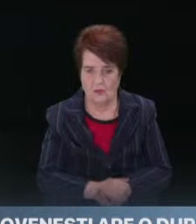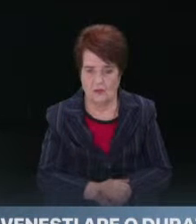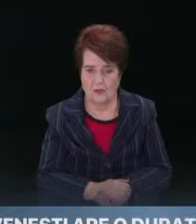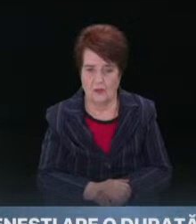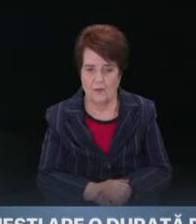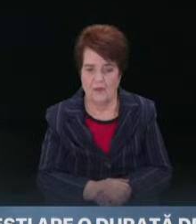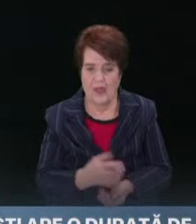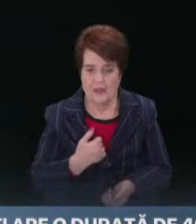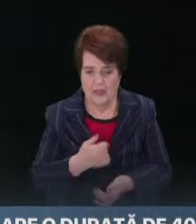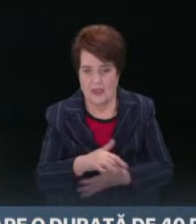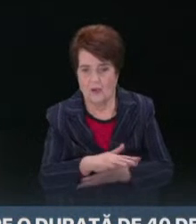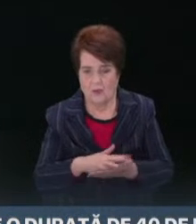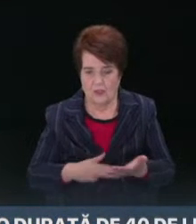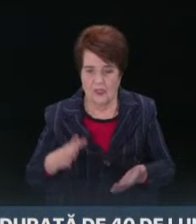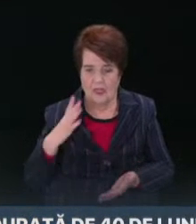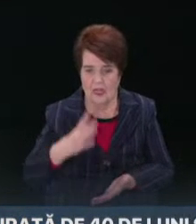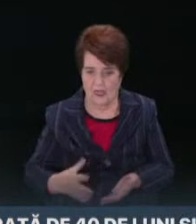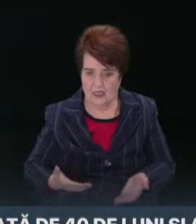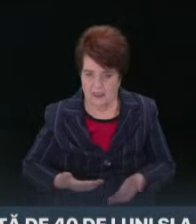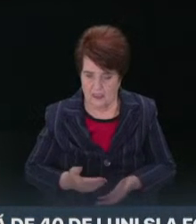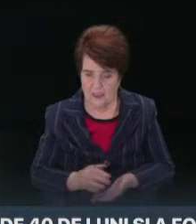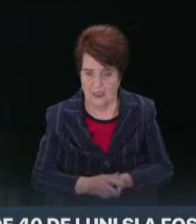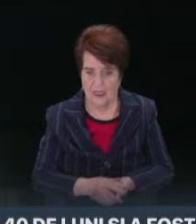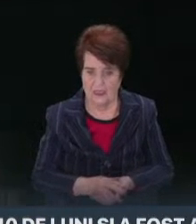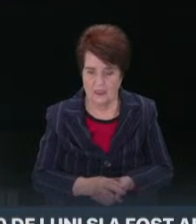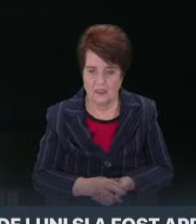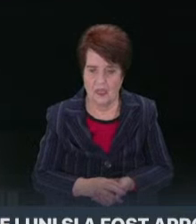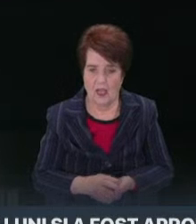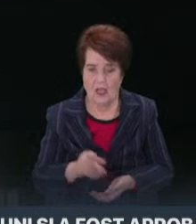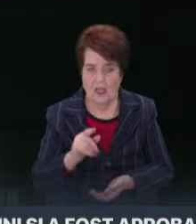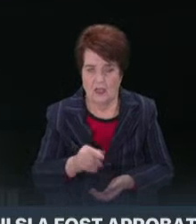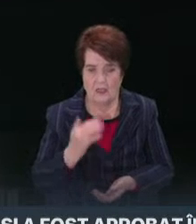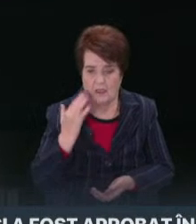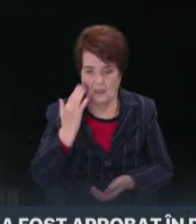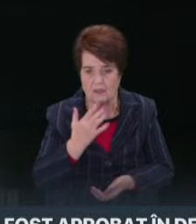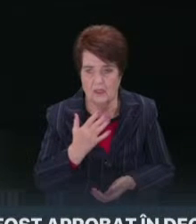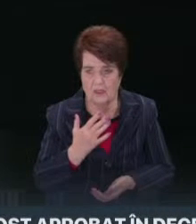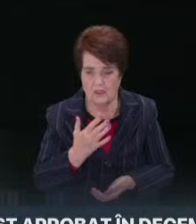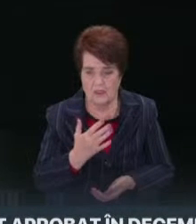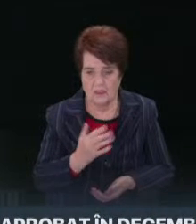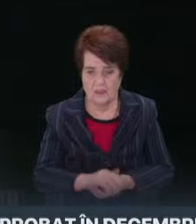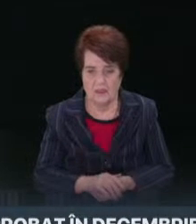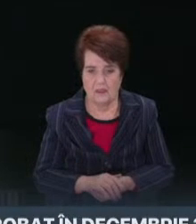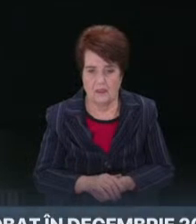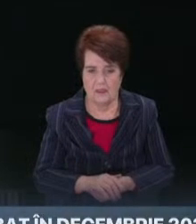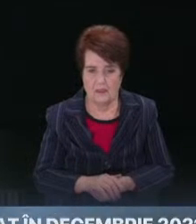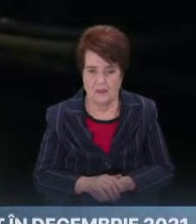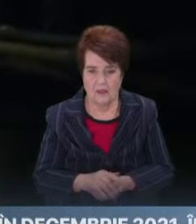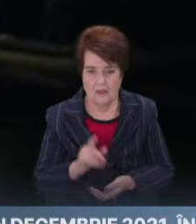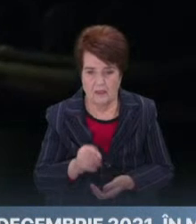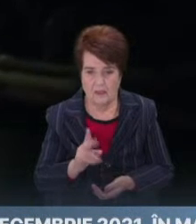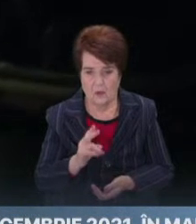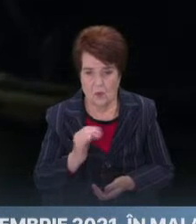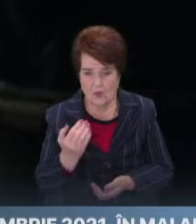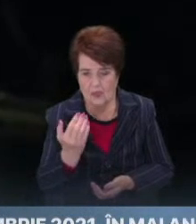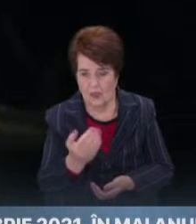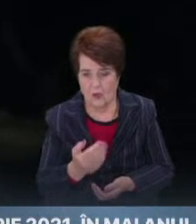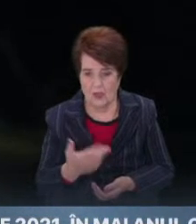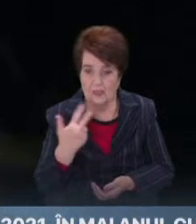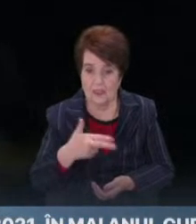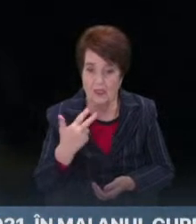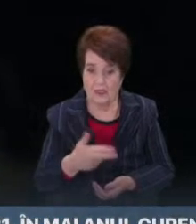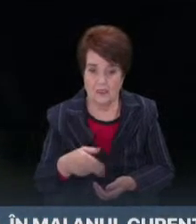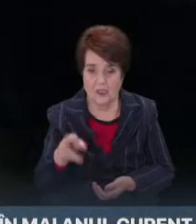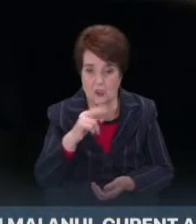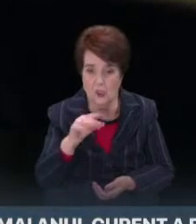Ne continuăm rezistența, agresorul își continuă teroarea. Suntem din nou atacați din cer de un stol de corbi ai lor. Peste 30 de